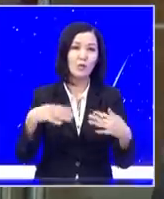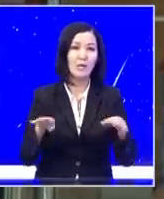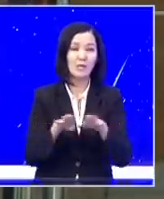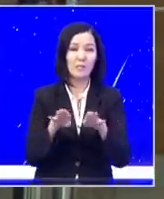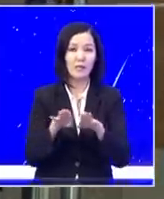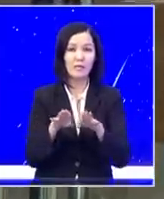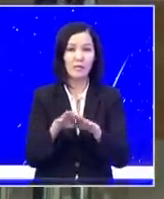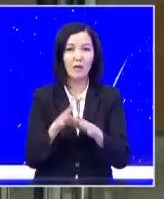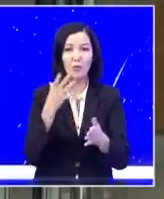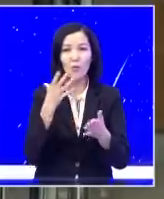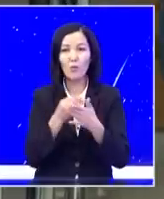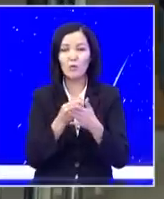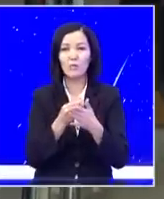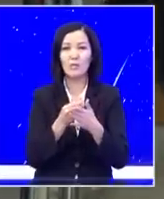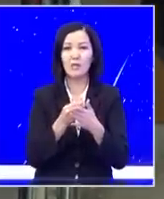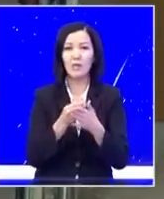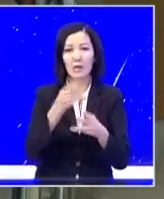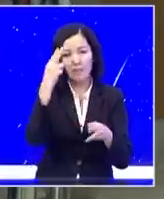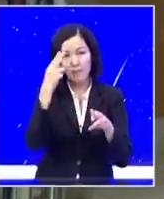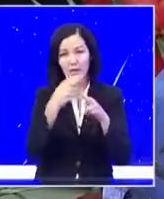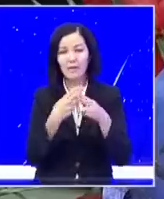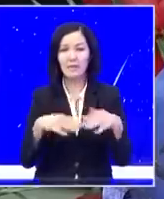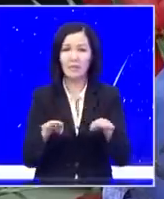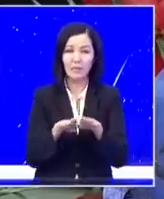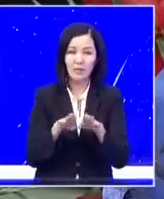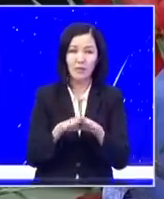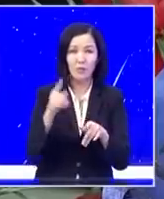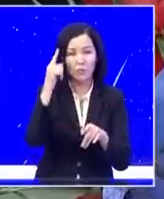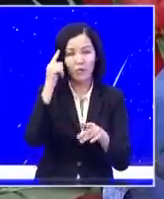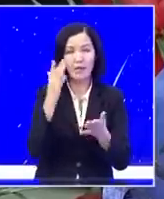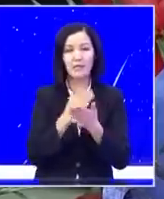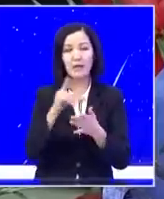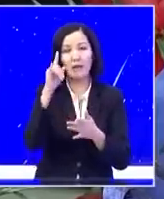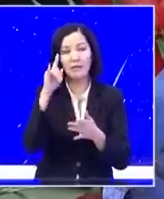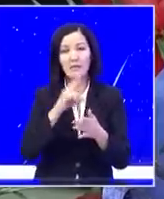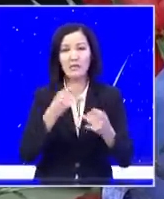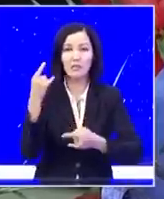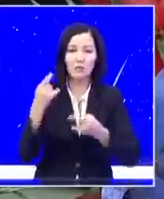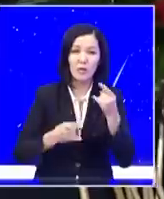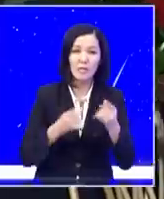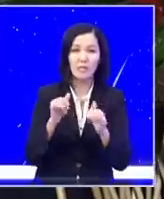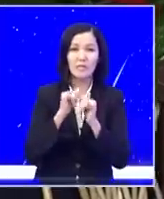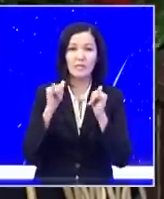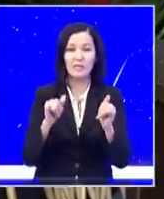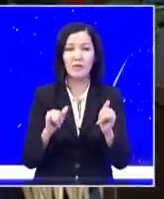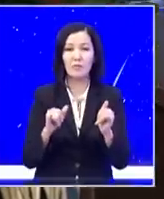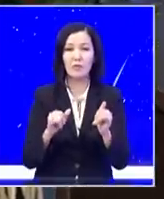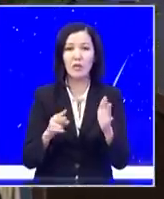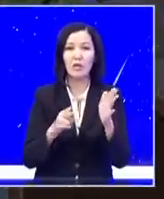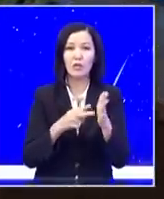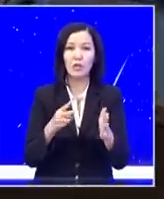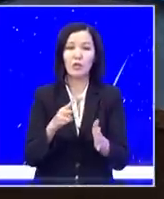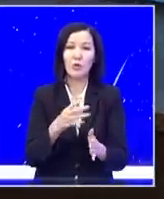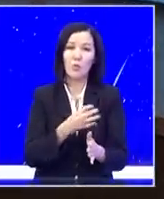оны өз бейсені санайтын. Бақылдасып жатты көп. Тележурналистика тарланы еді. Тарихына кетті. Жеті орден